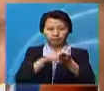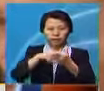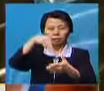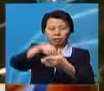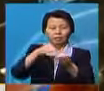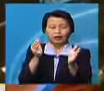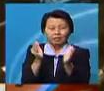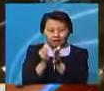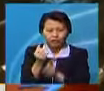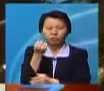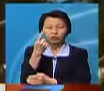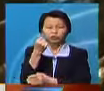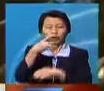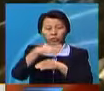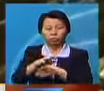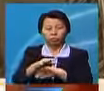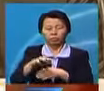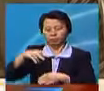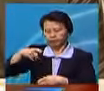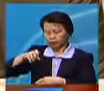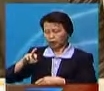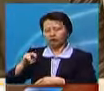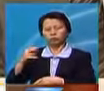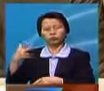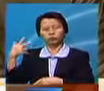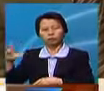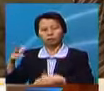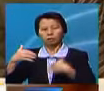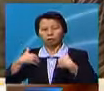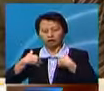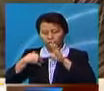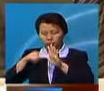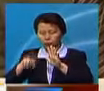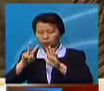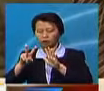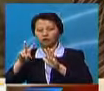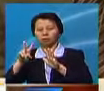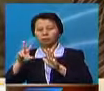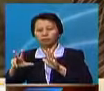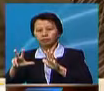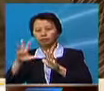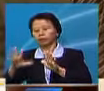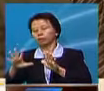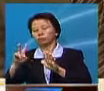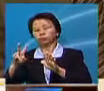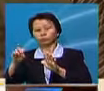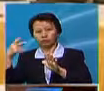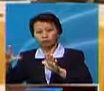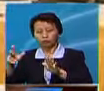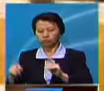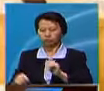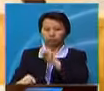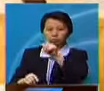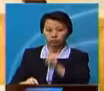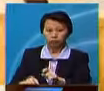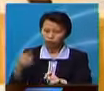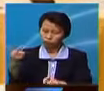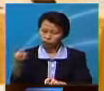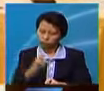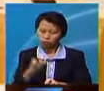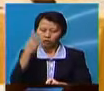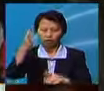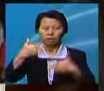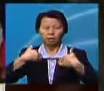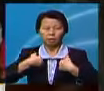kecil ke-11 selepas PRU 13 yang berlangsung pada 5 Mei 2013. Ditanya mengenai kedua-dua PRK yang